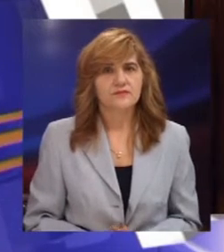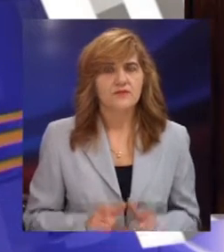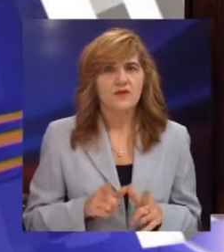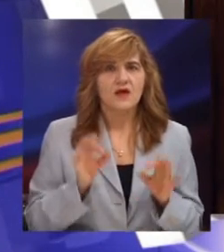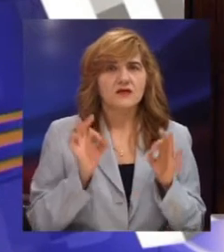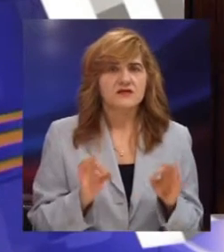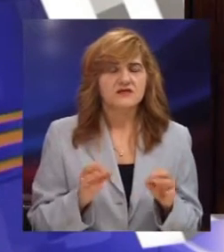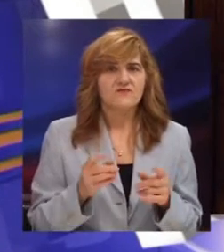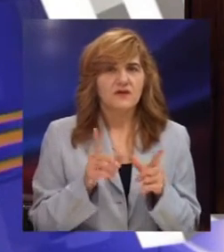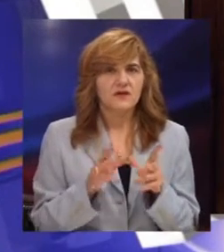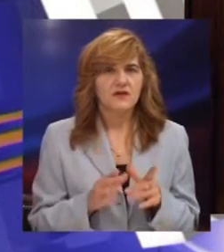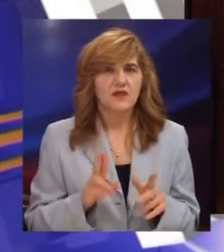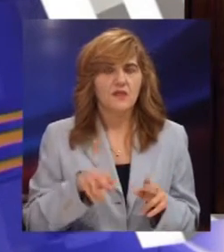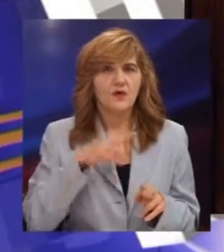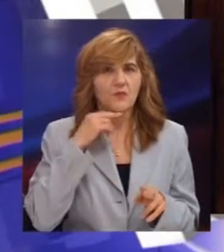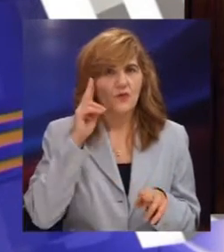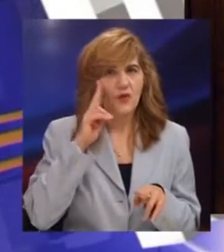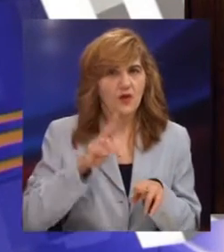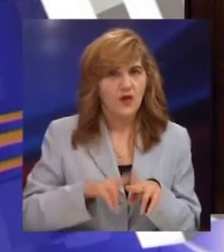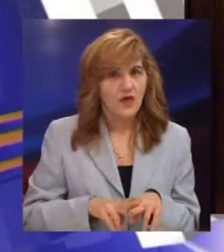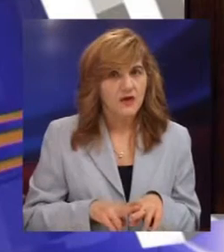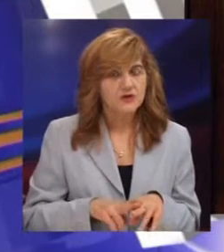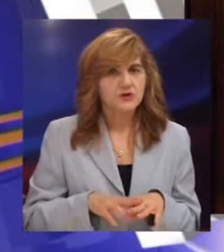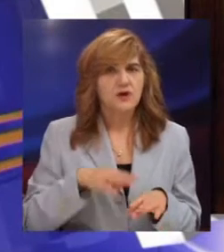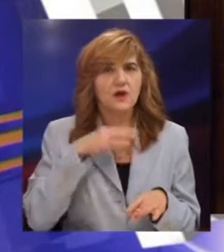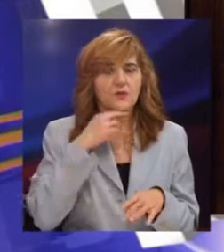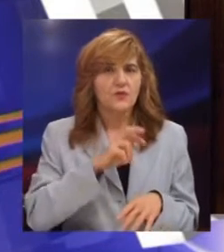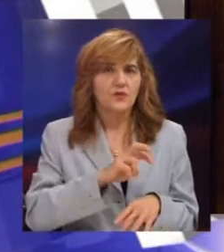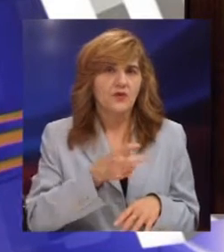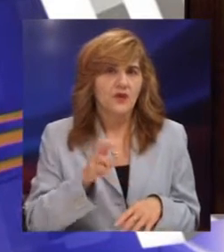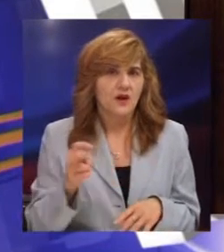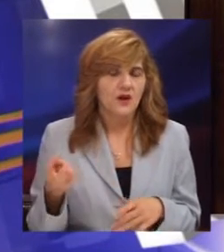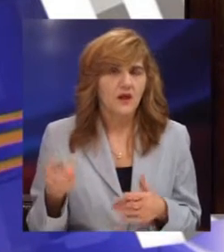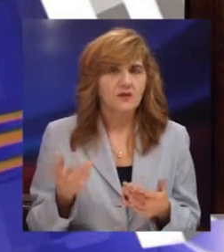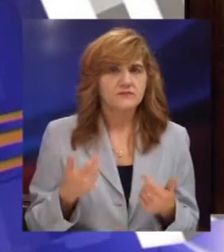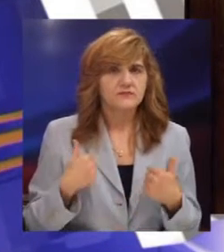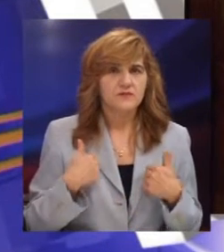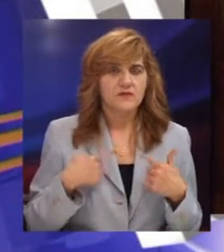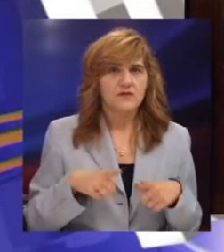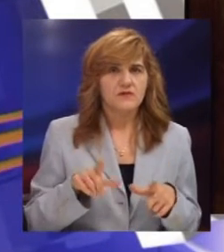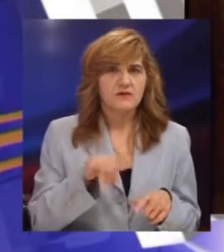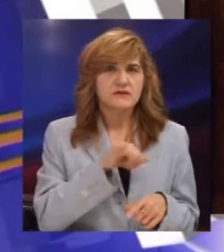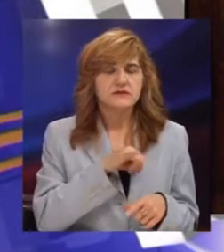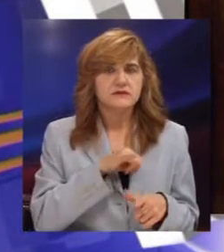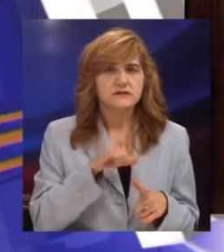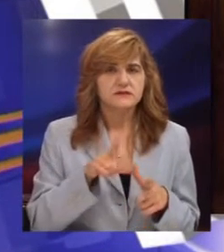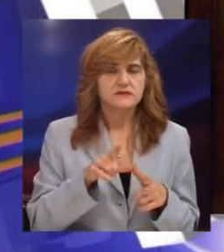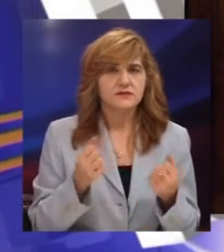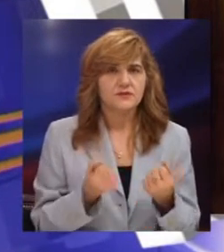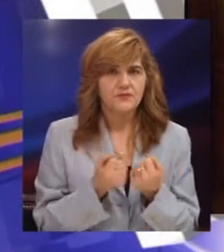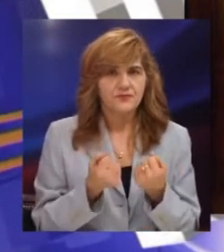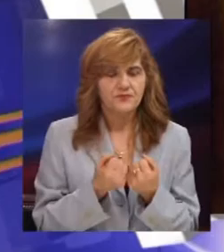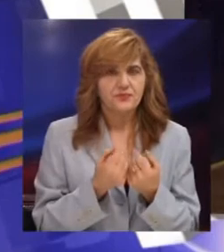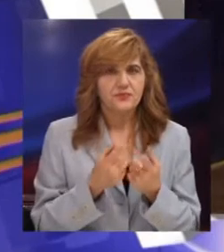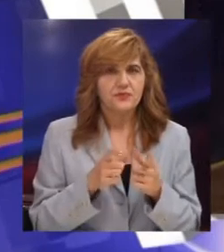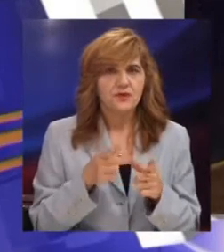Jer svaki zadatak ima puno rešenja, ima puno načina. Veoma je zanimljivo rešavati